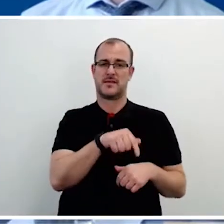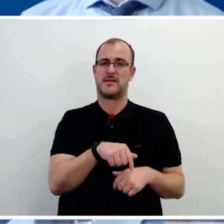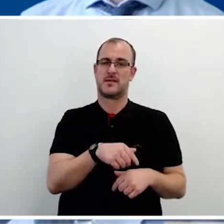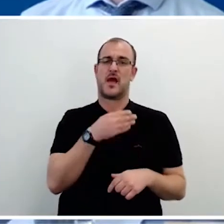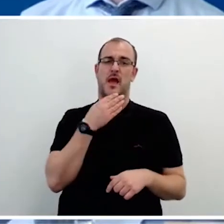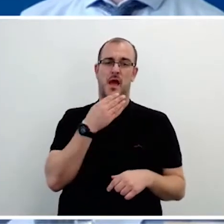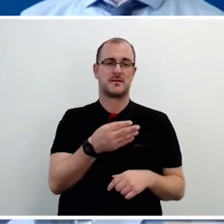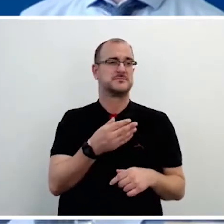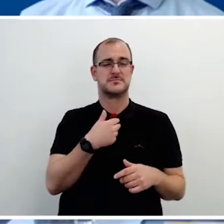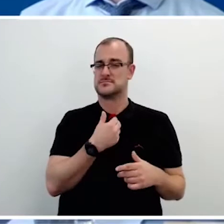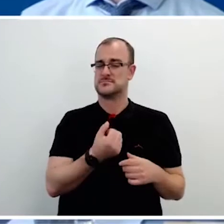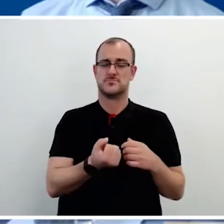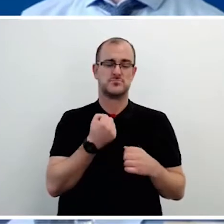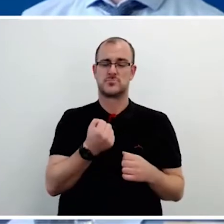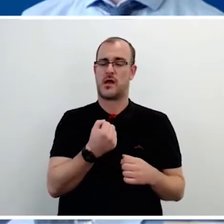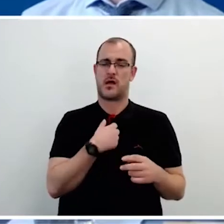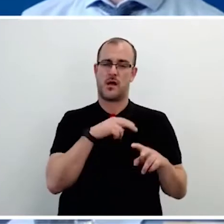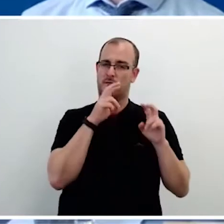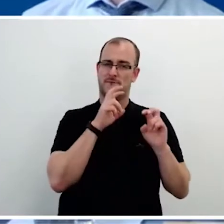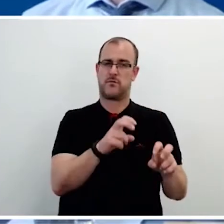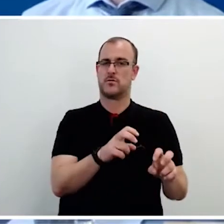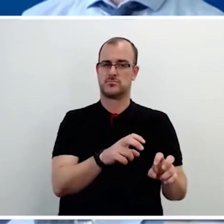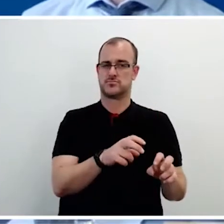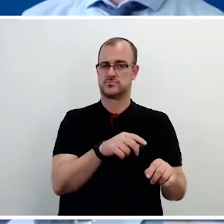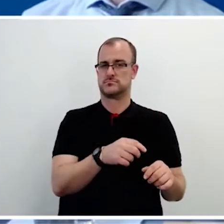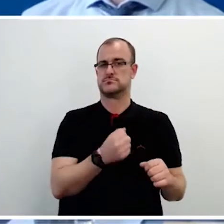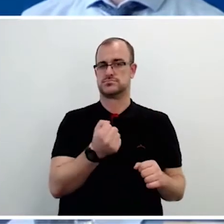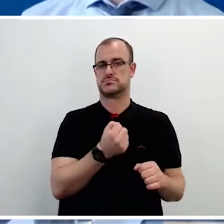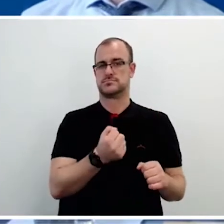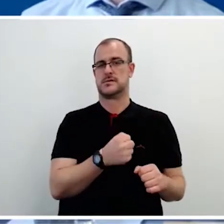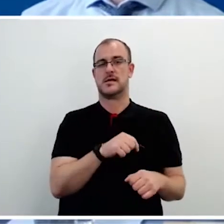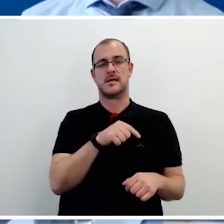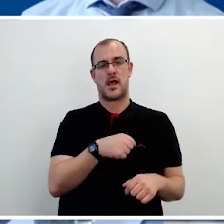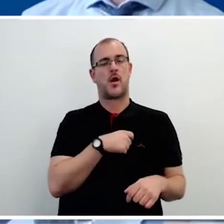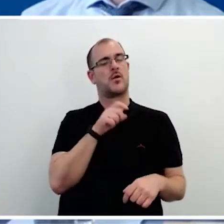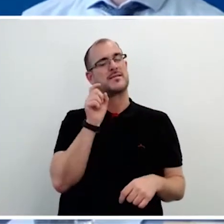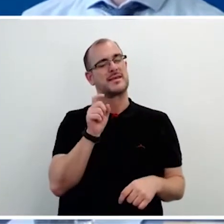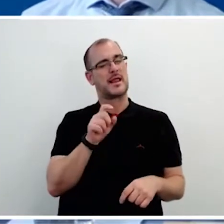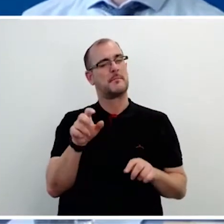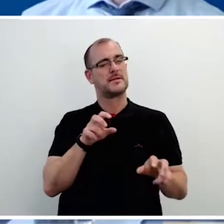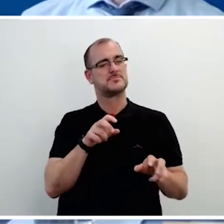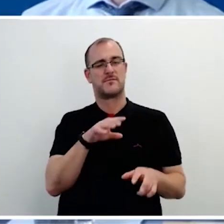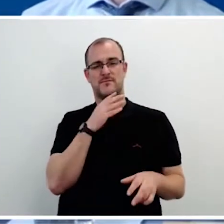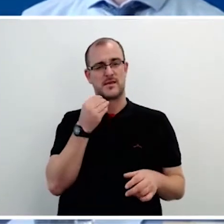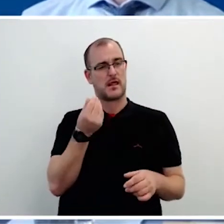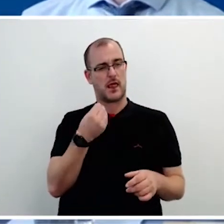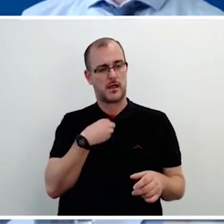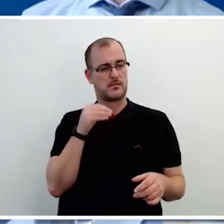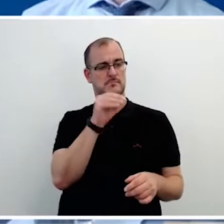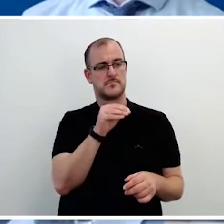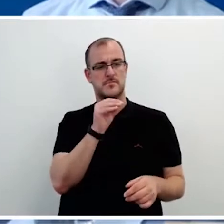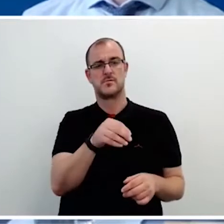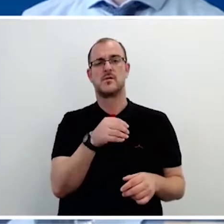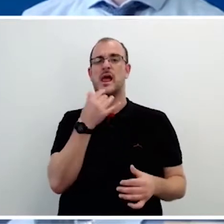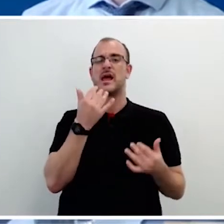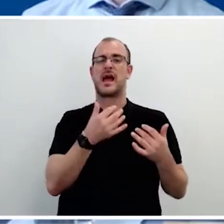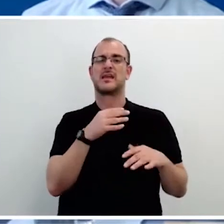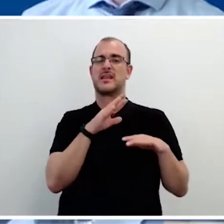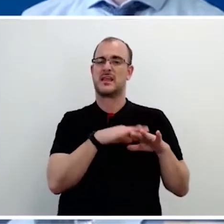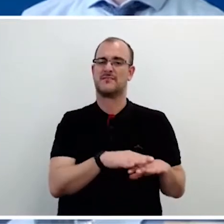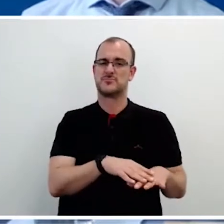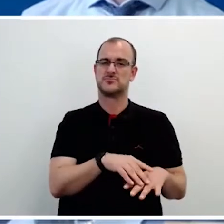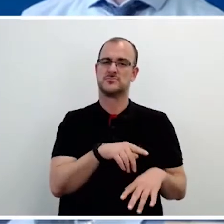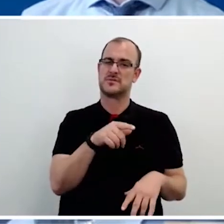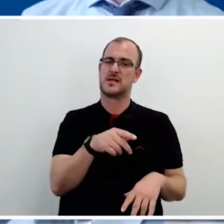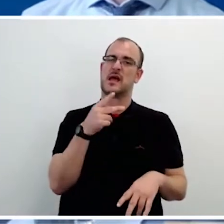starken Forschungsstandort für KI. Wir investieren auch als Digitalministerium sehr viel Geld in Recheninfrastruktur, die